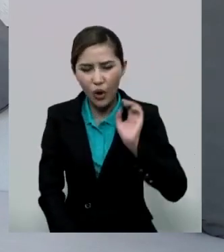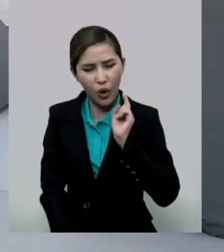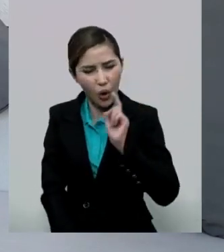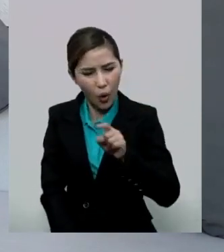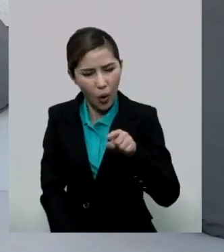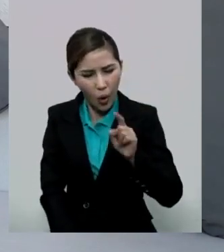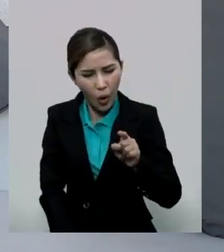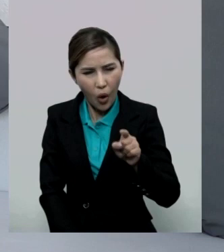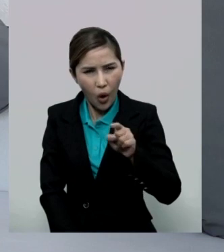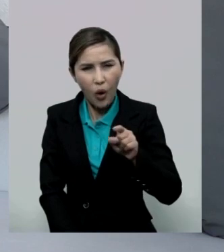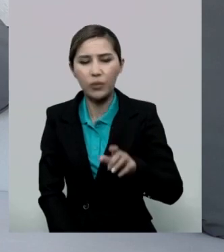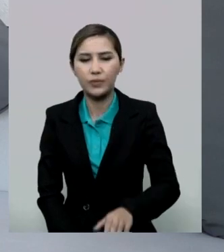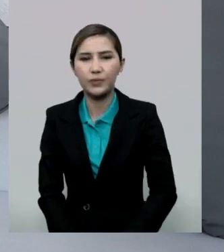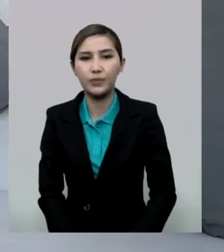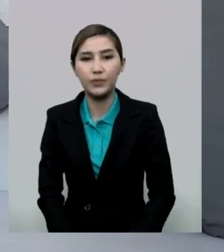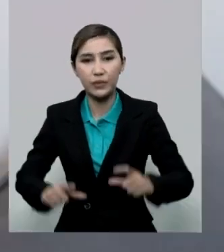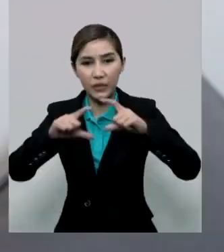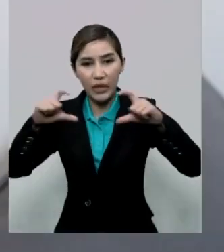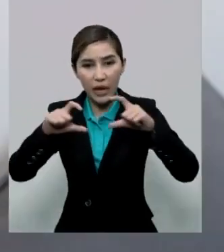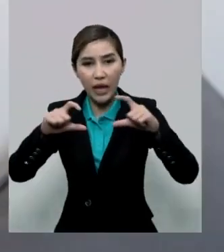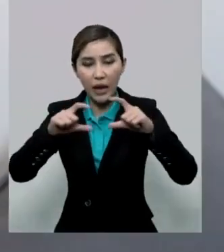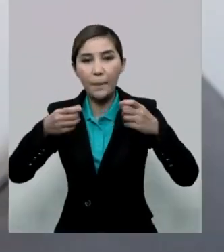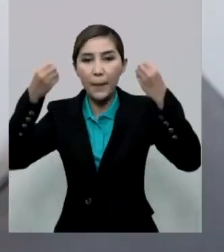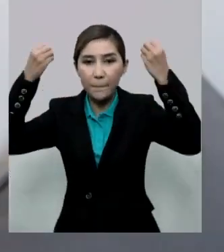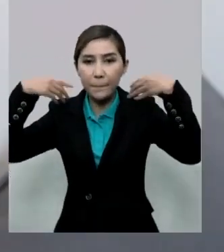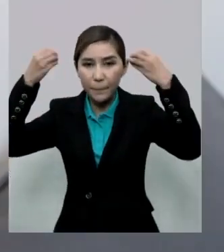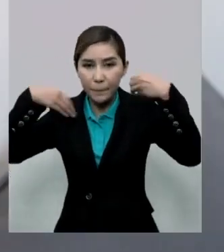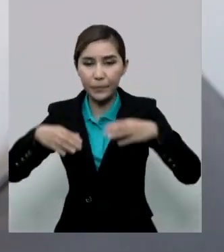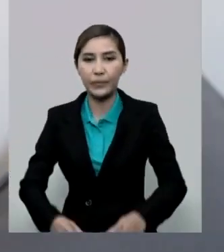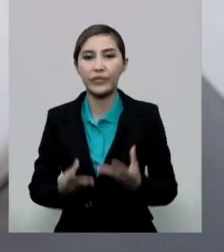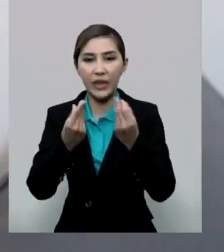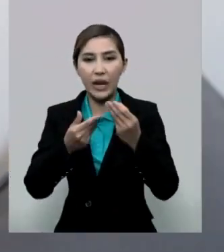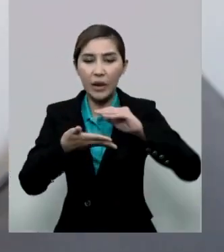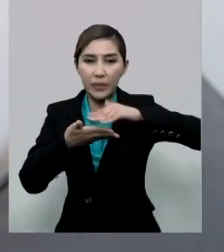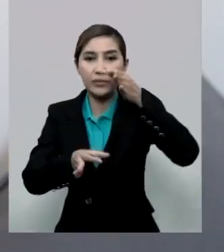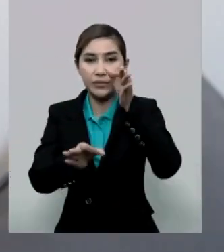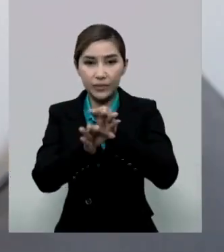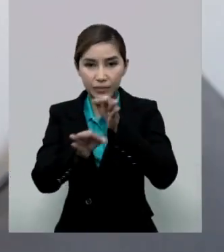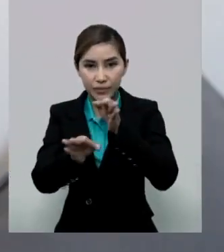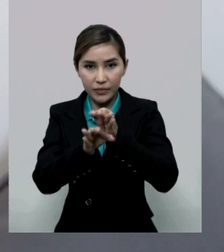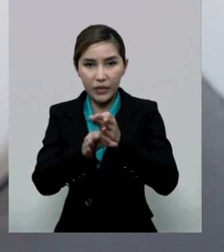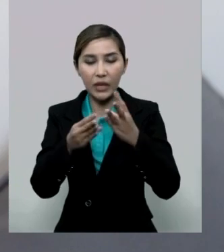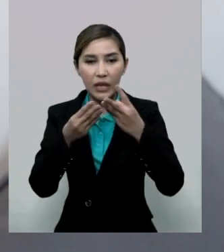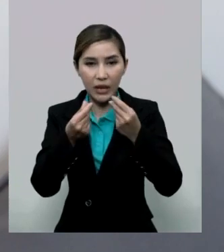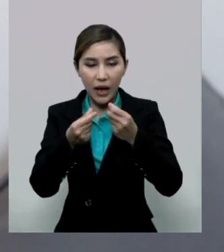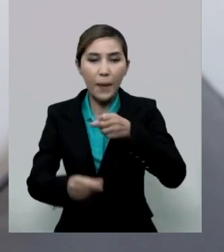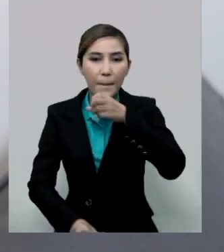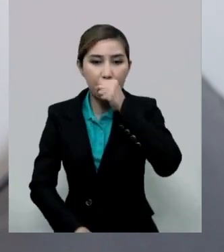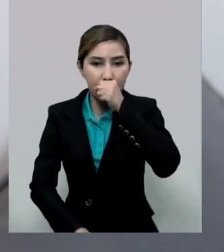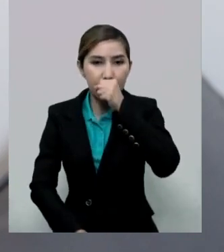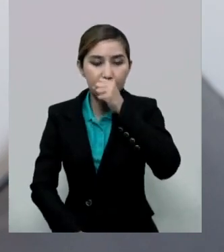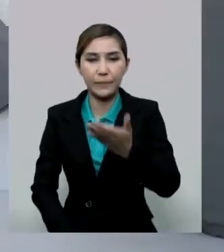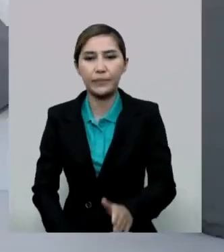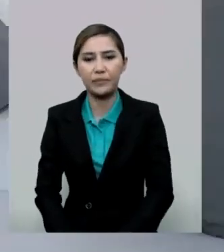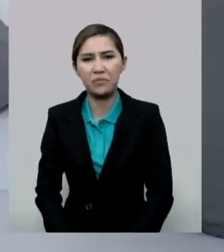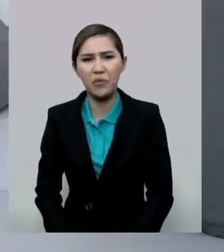คะเราก็มักจะกรอกข้อมูลส่วนตัวลงไปค่ะไม่ว่าจะเป็นเลขบัตรประจำตัวประชาชนเลขบัญชีธนาคารหรือรหัส